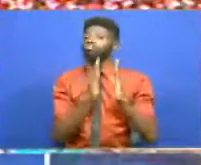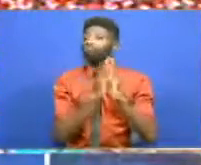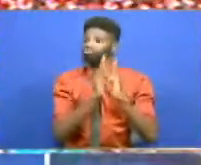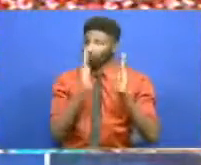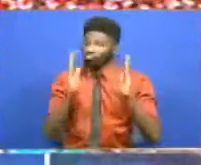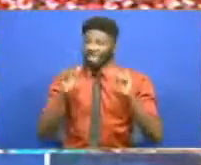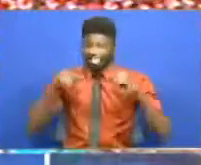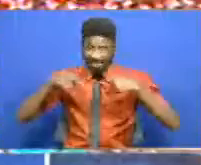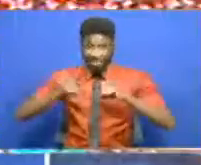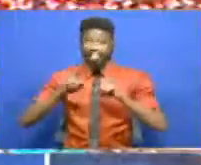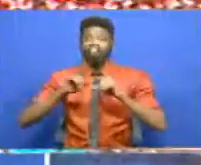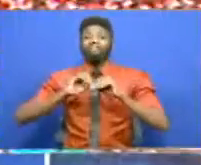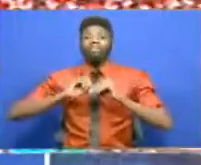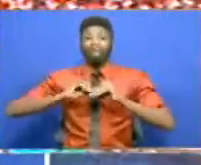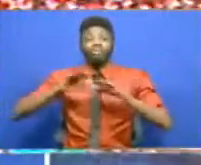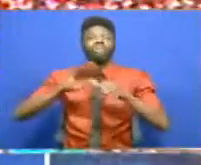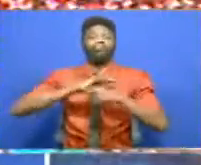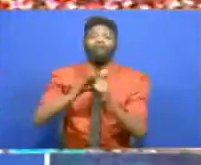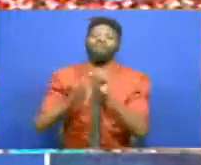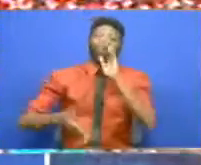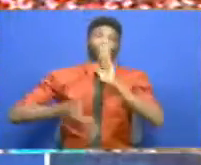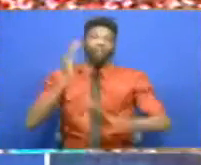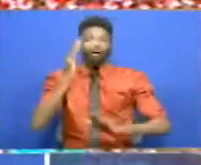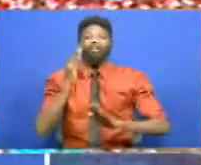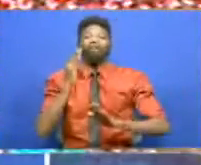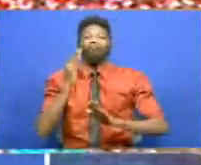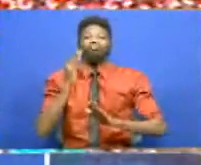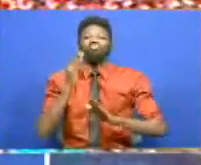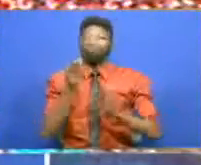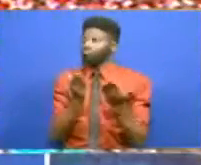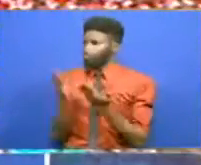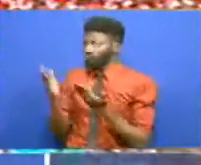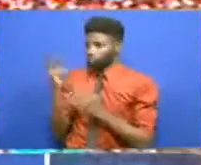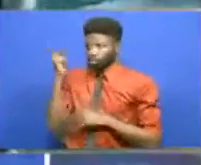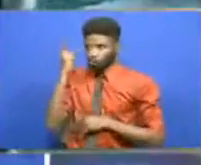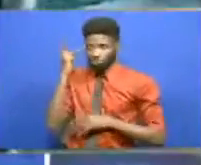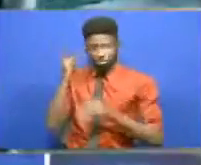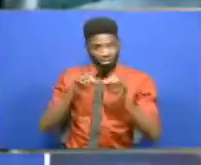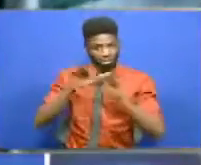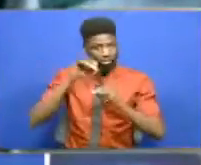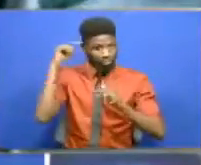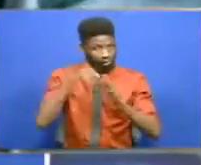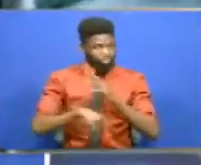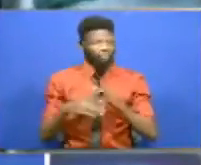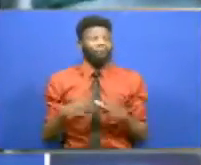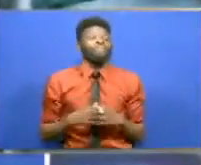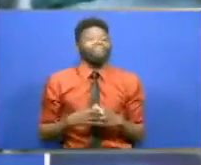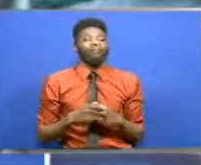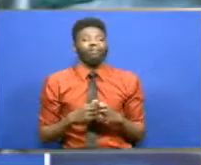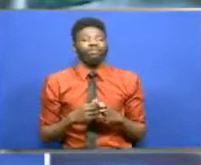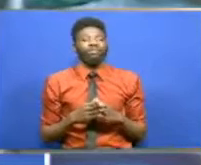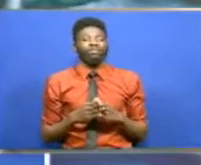wanaeneza kunradhi virusi hivyo kwa haraka, kama anavyoripoti Purity Museo.